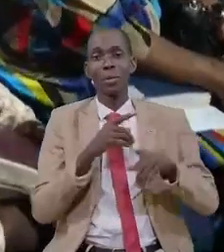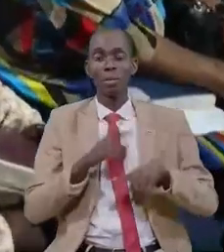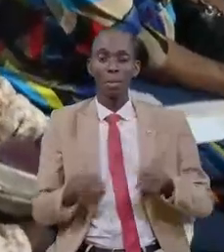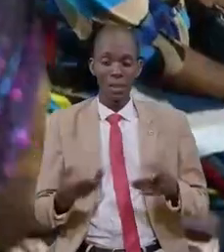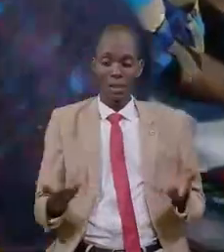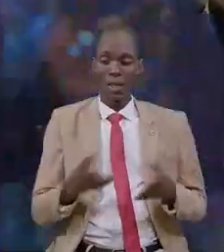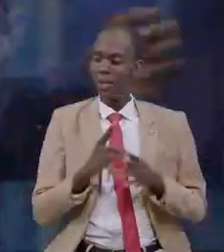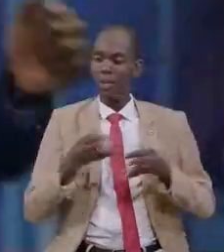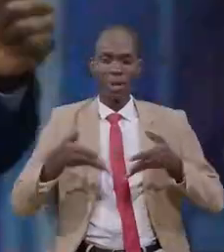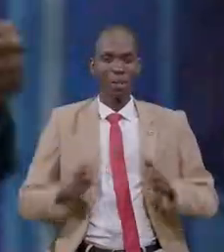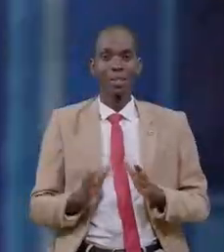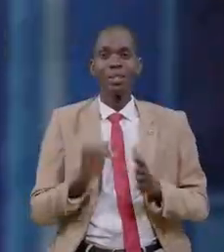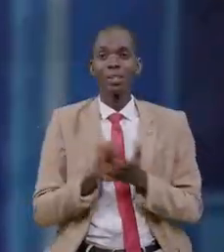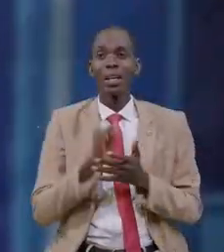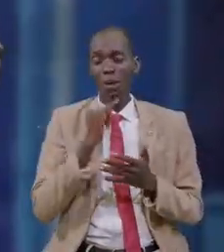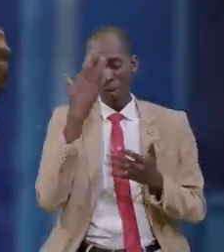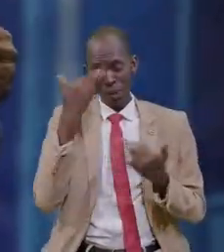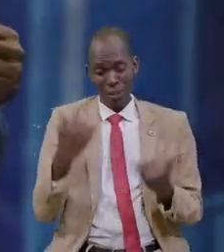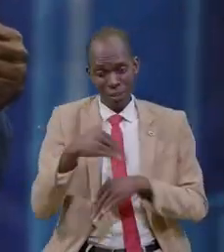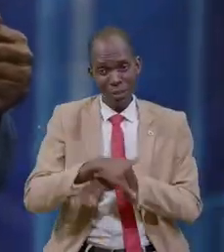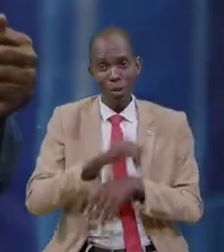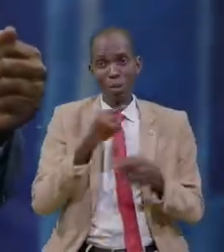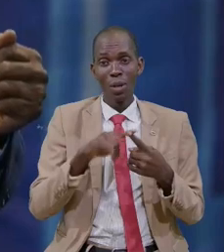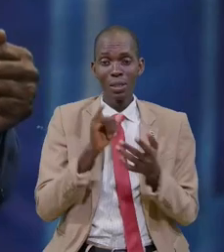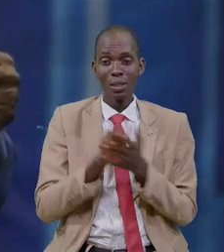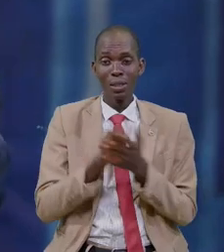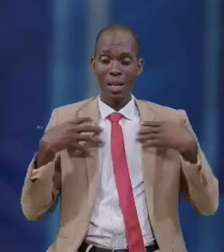C'est pourquoi quand cette guérison vient ce soir, il faut saisir ça.